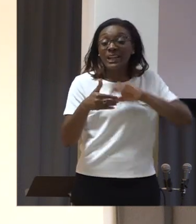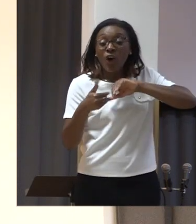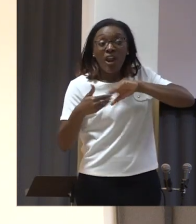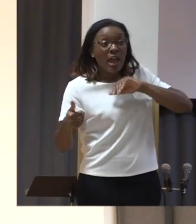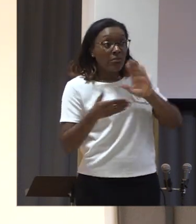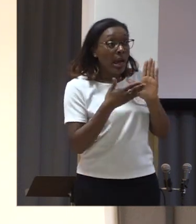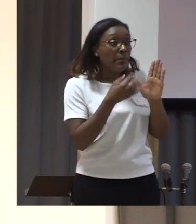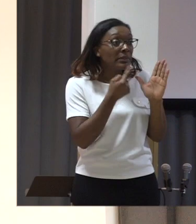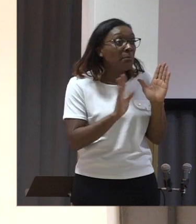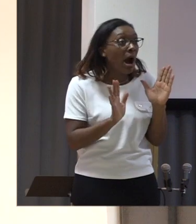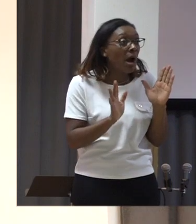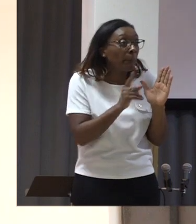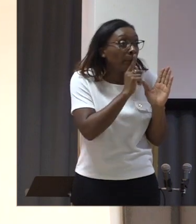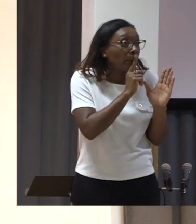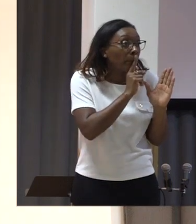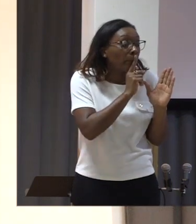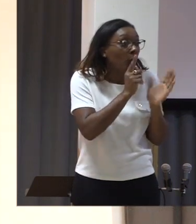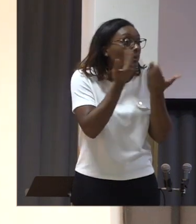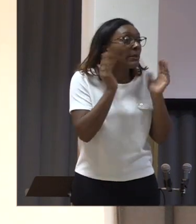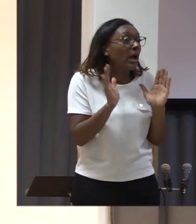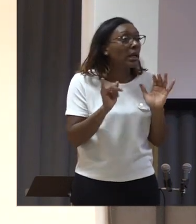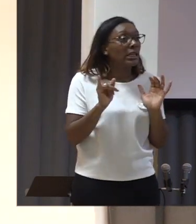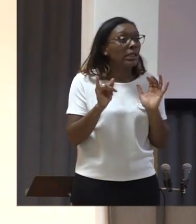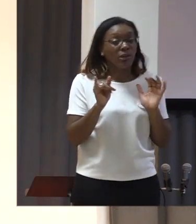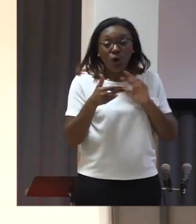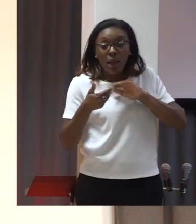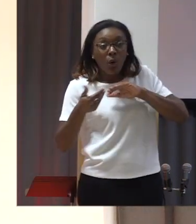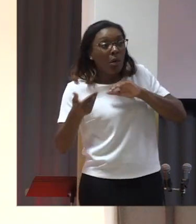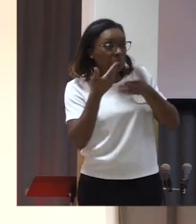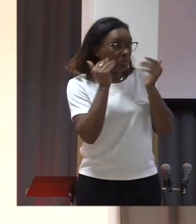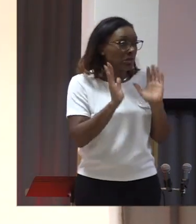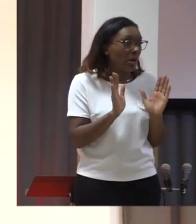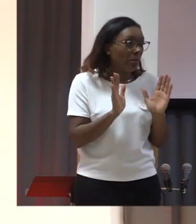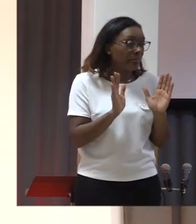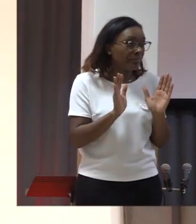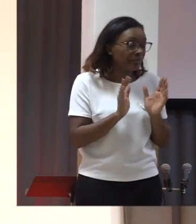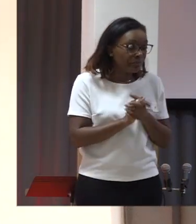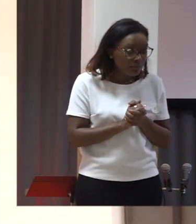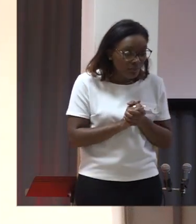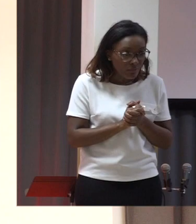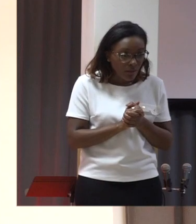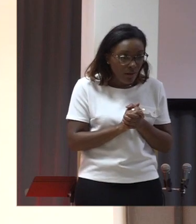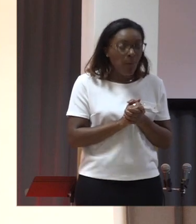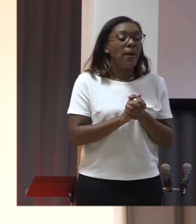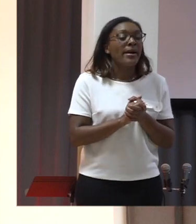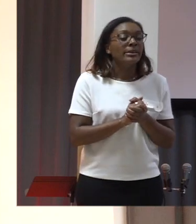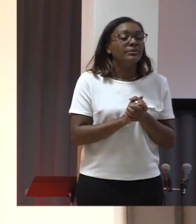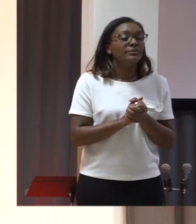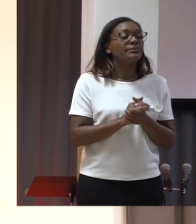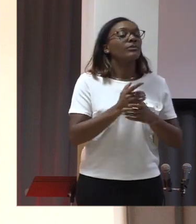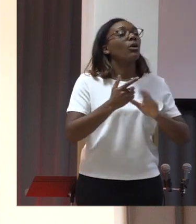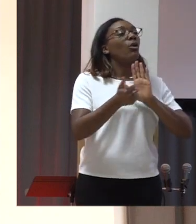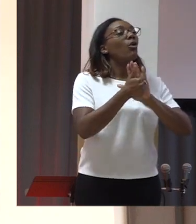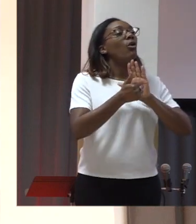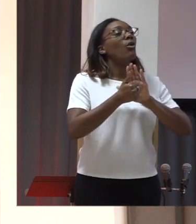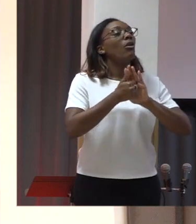On voit dans Exode 28, en ce qui concerne l'office sacerdotal, donc être sacrificateur, Dieu avait